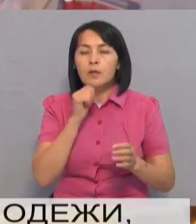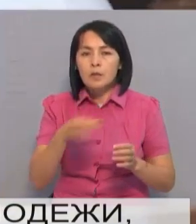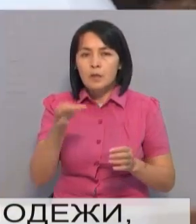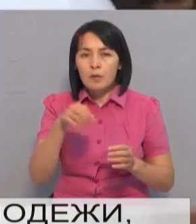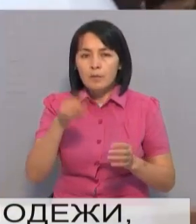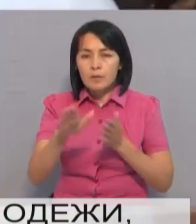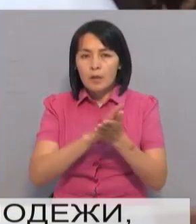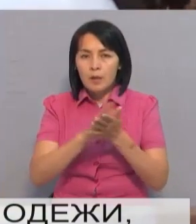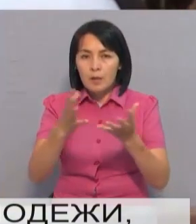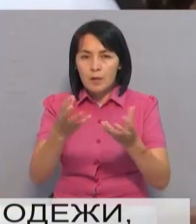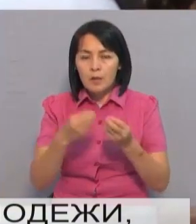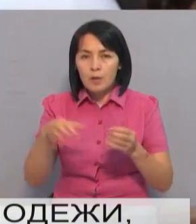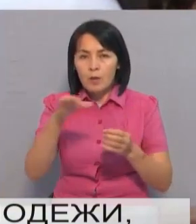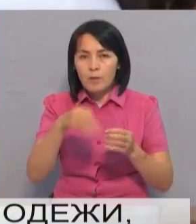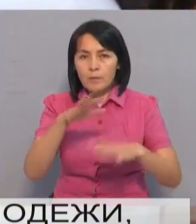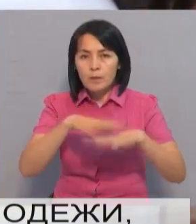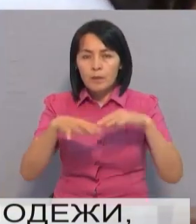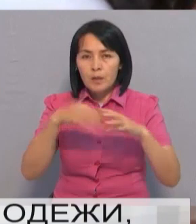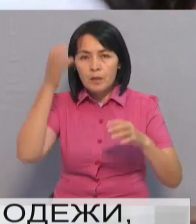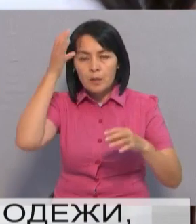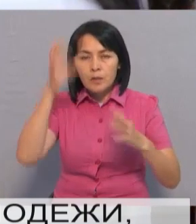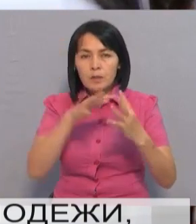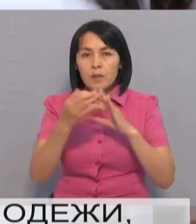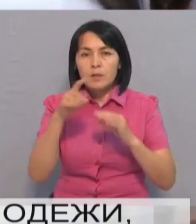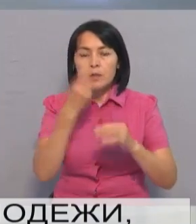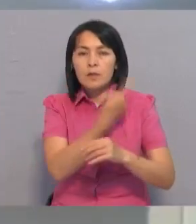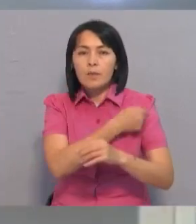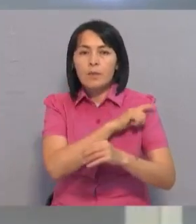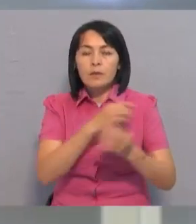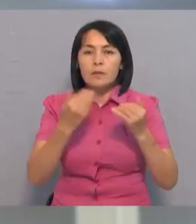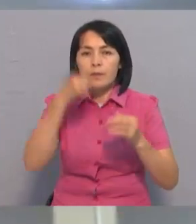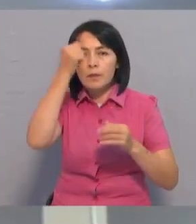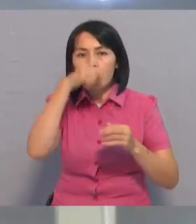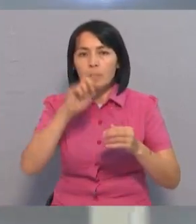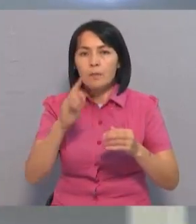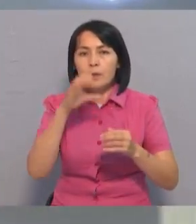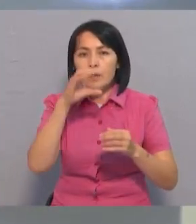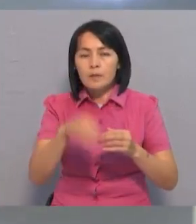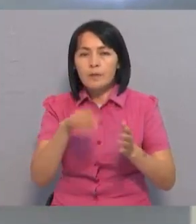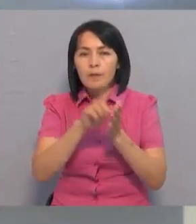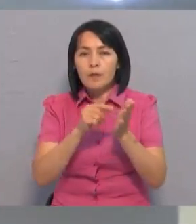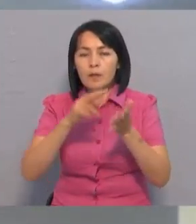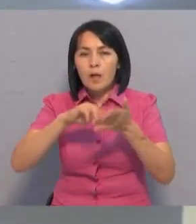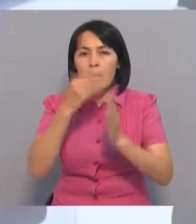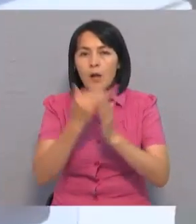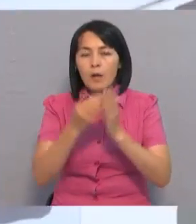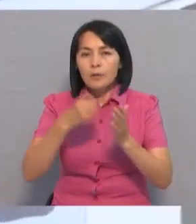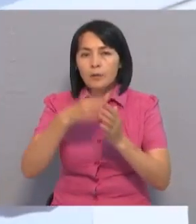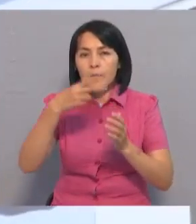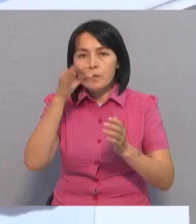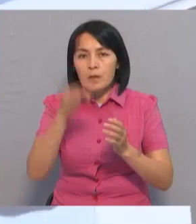областях. Гранты охватывают области технических наук, сельского хозяйства, медицины. В этом году с 1 сентября стипендию планируется увеличить